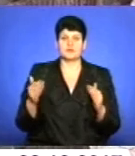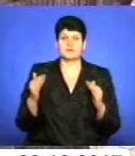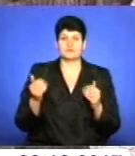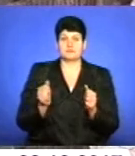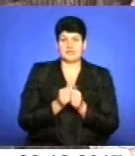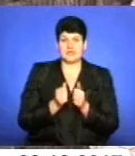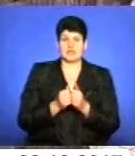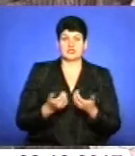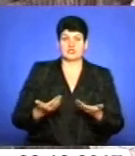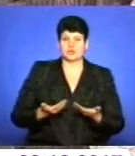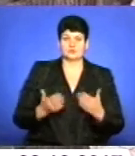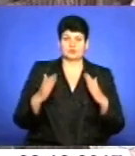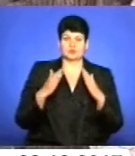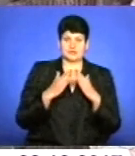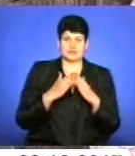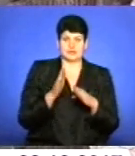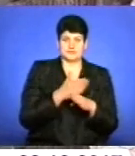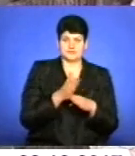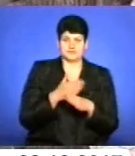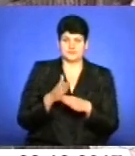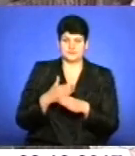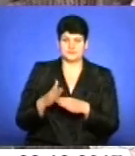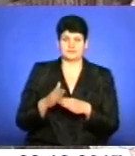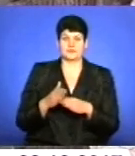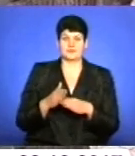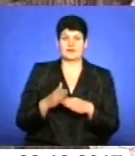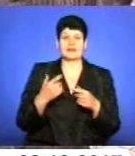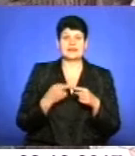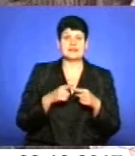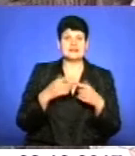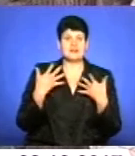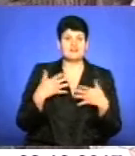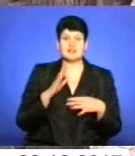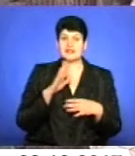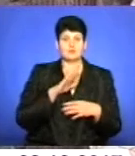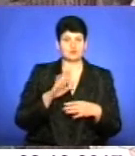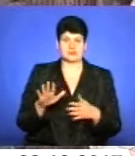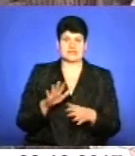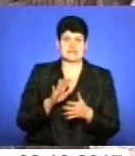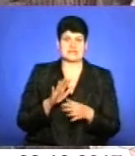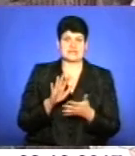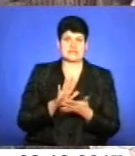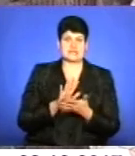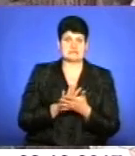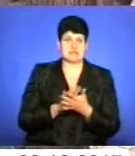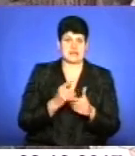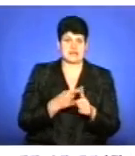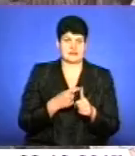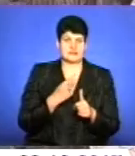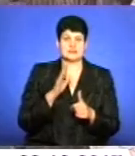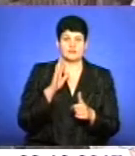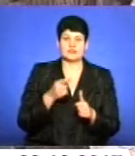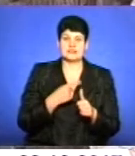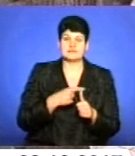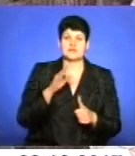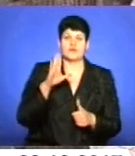кварталах розсортувати сміття, забрати його, а і то вже не буде сміття, а вторинні ресурси, раціонально використати. І